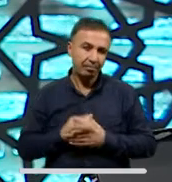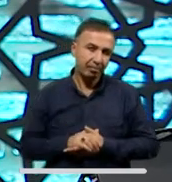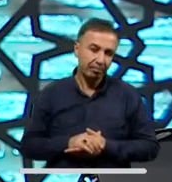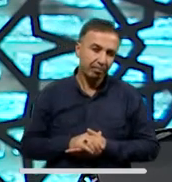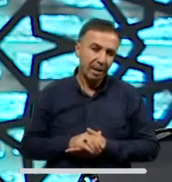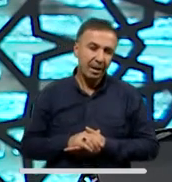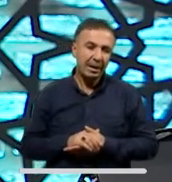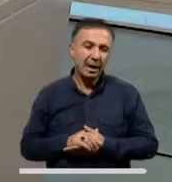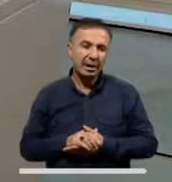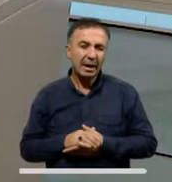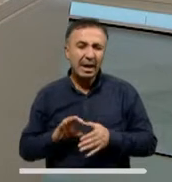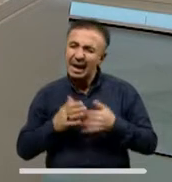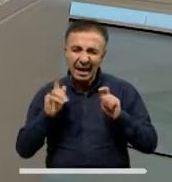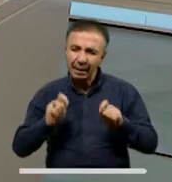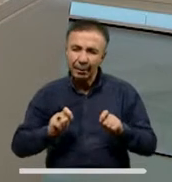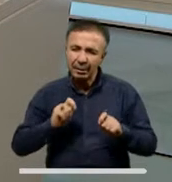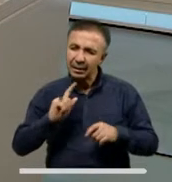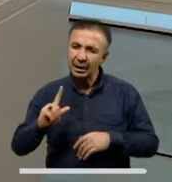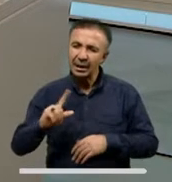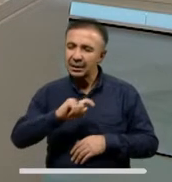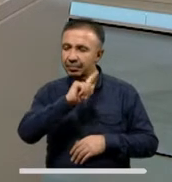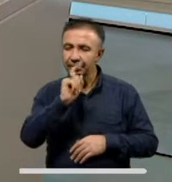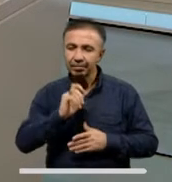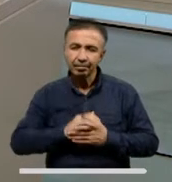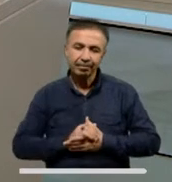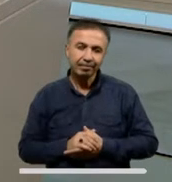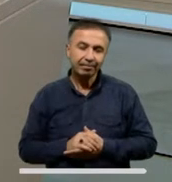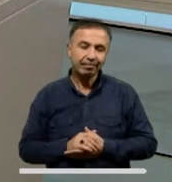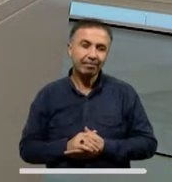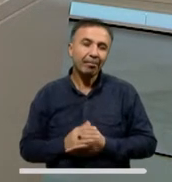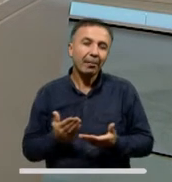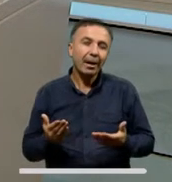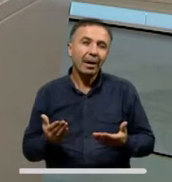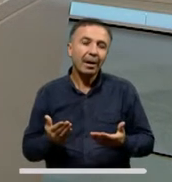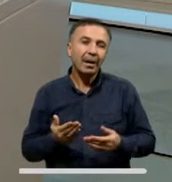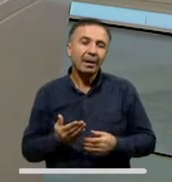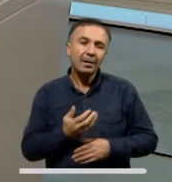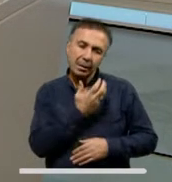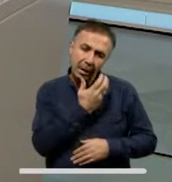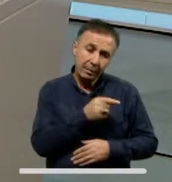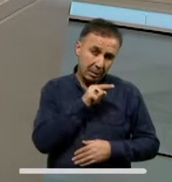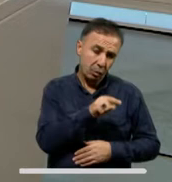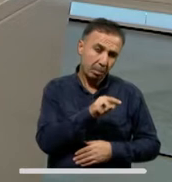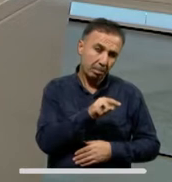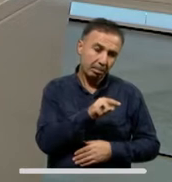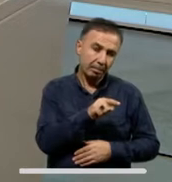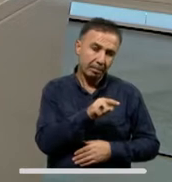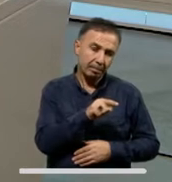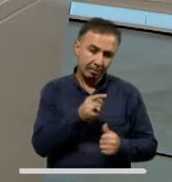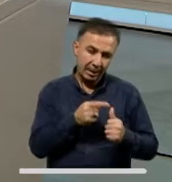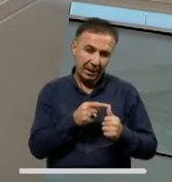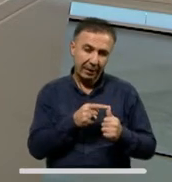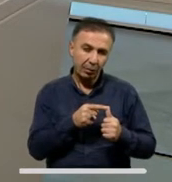susturmazsan bin türlü Ne yapalım Ne tavsiye edersiniz yani tavsiyem şöyle bir defa bu